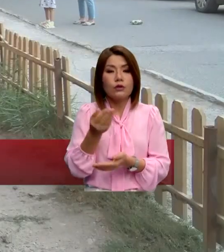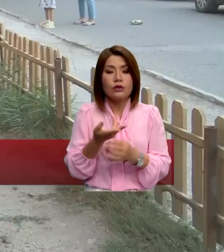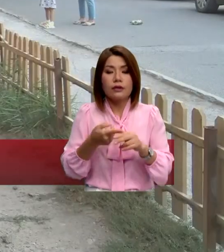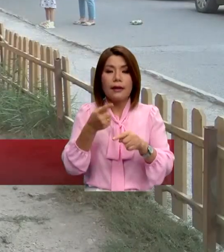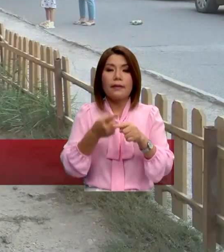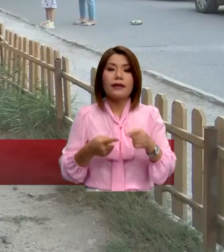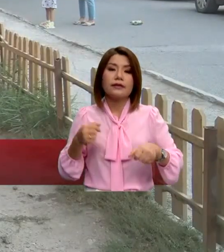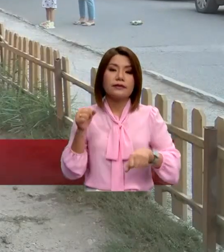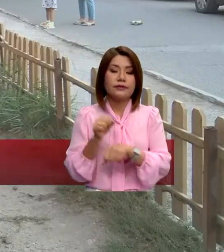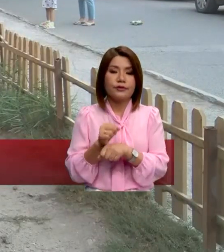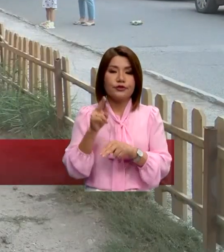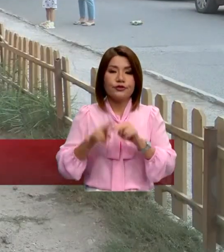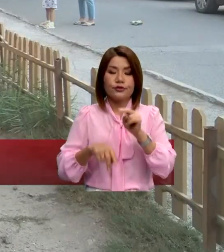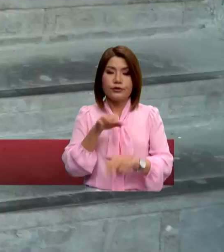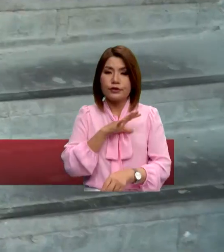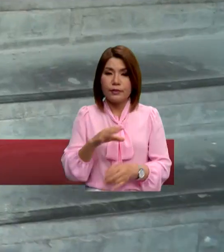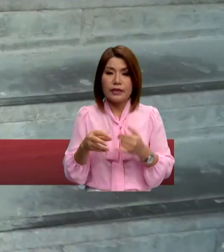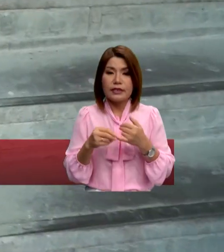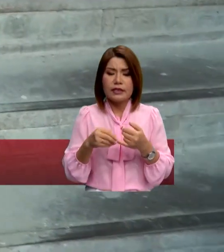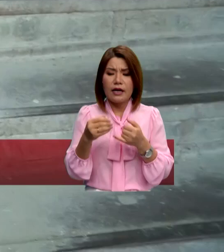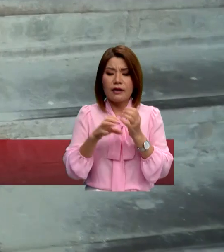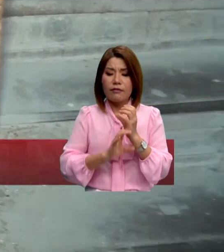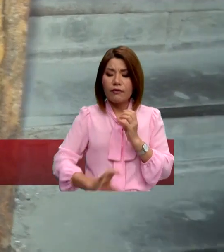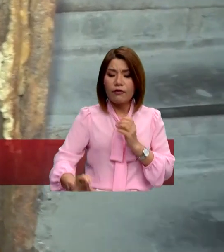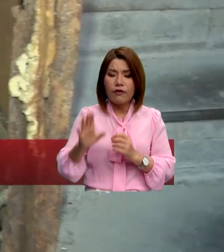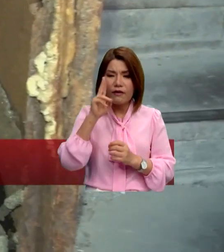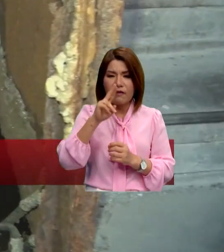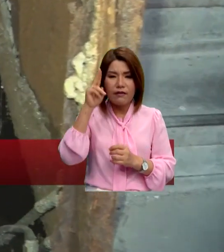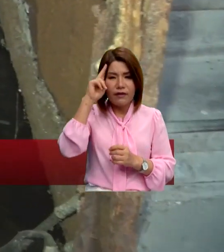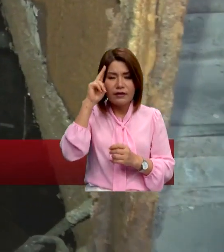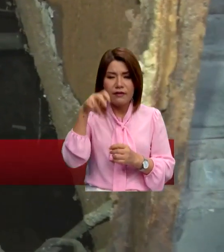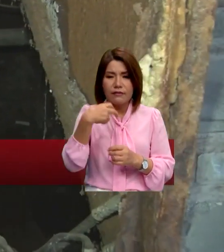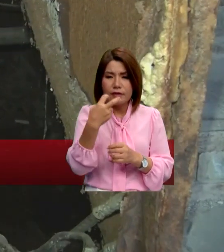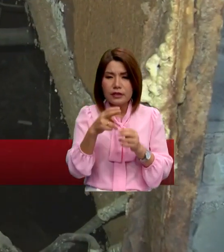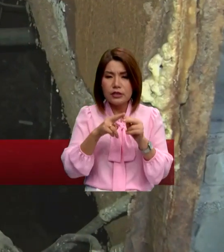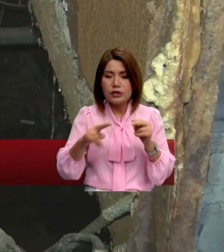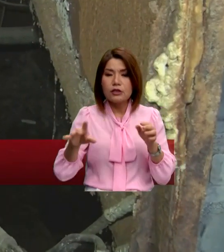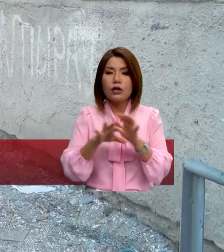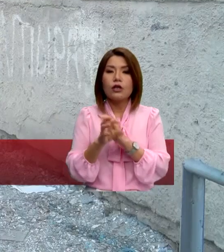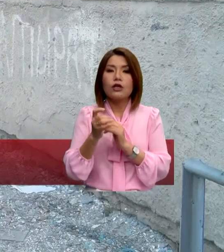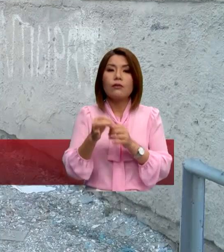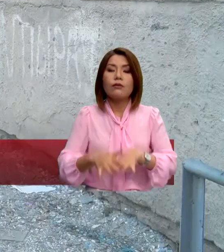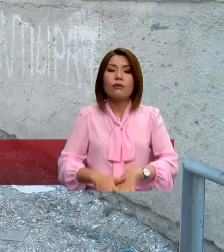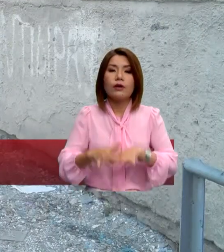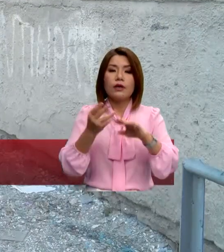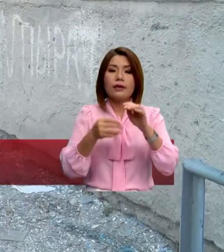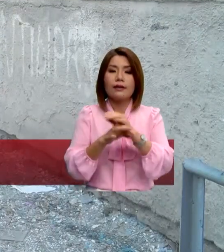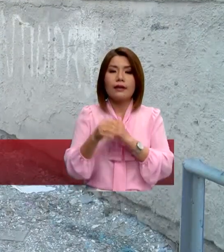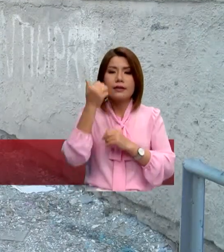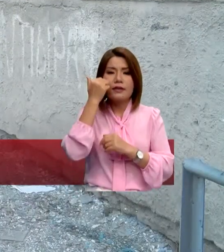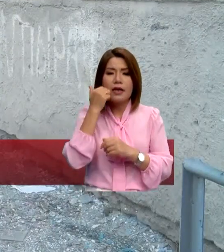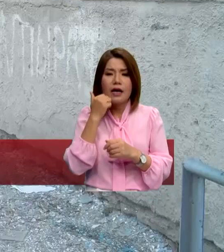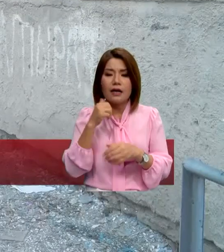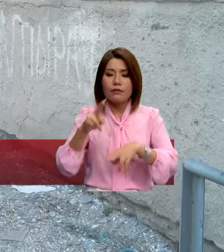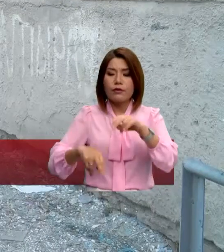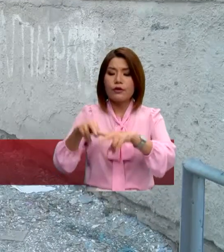жолда қалдырыпты. Кесірінен жер төлесі кәріз суына лық толы. Жылғандардың сөзінше компания өкілдері құрылысқа ескі құсқы